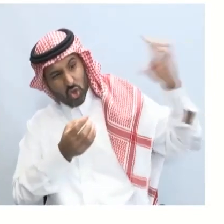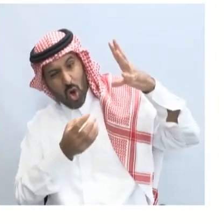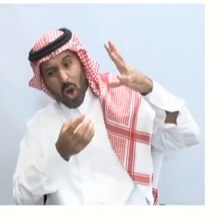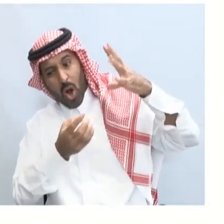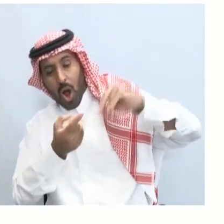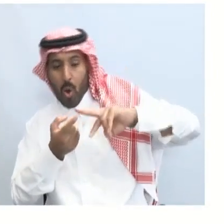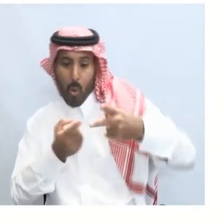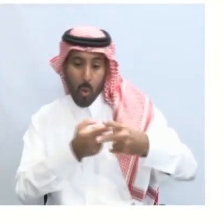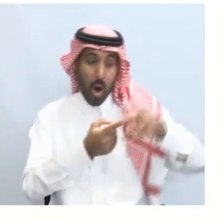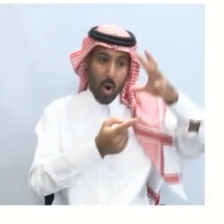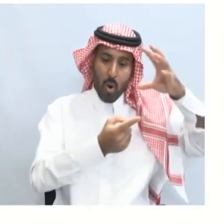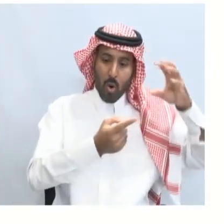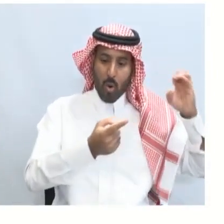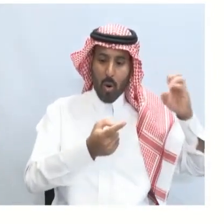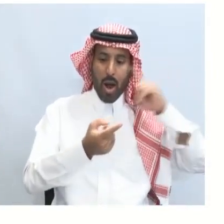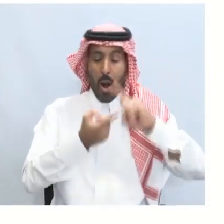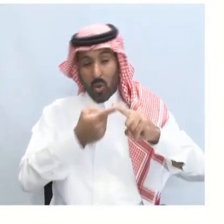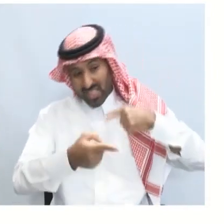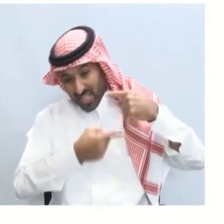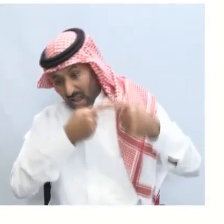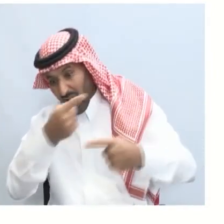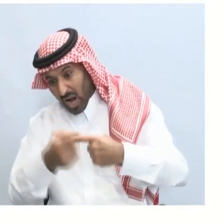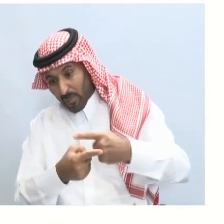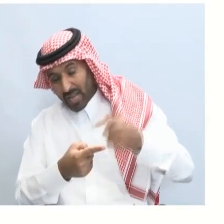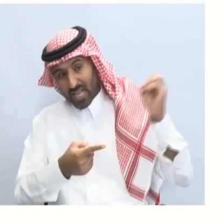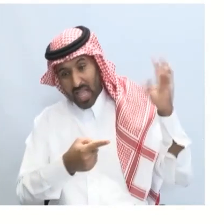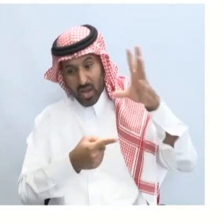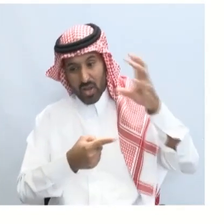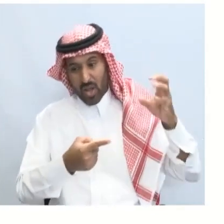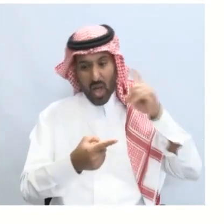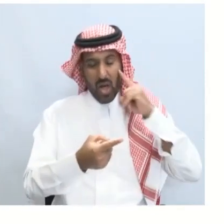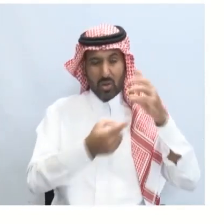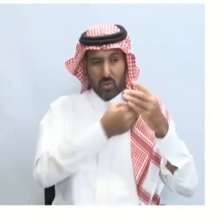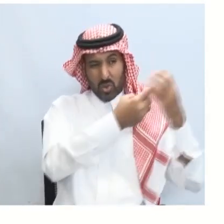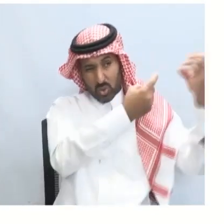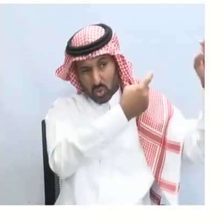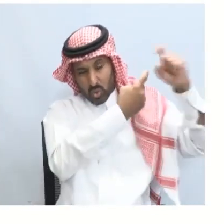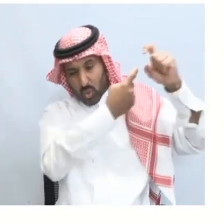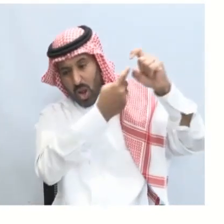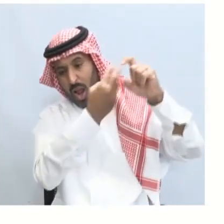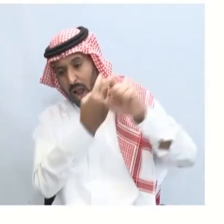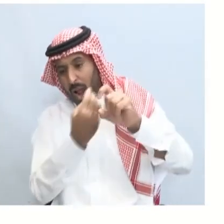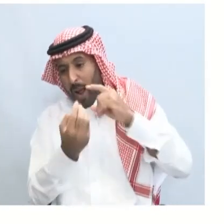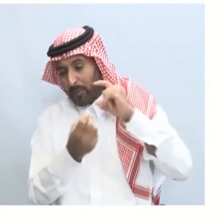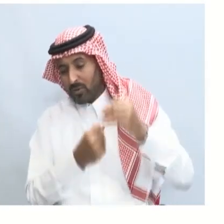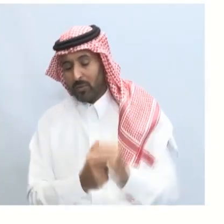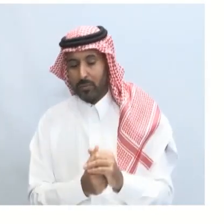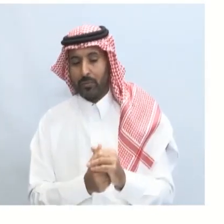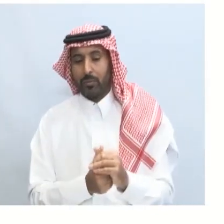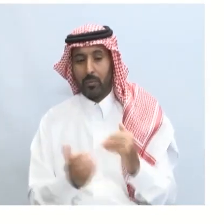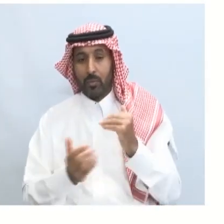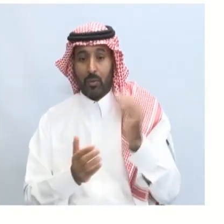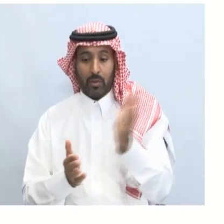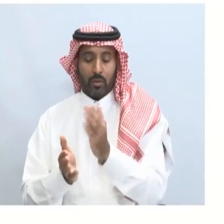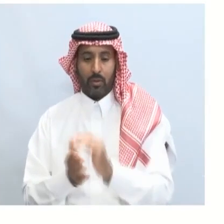او غروبها او كذلك تعاقب الليل والنهار وخسوف القمر وكسوف الشمس